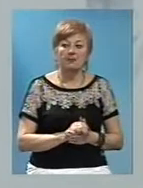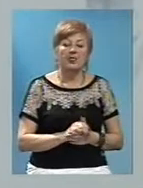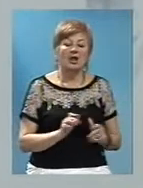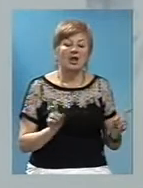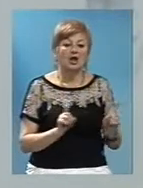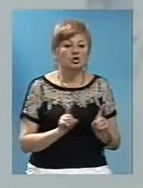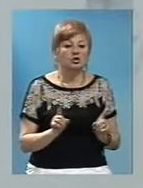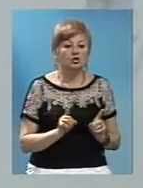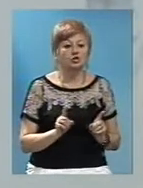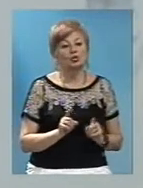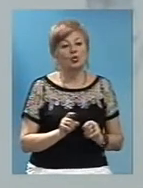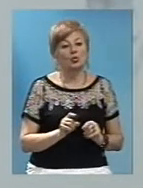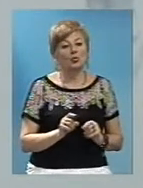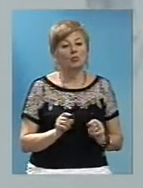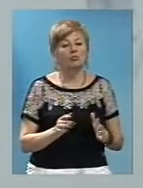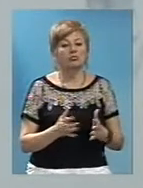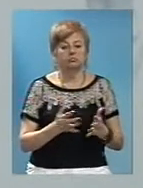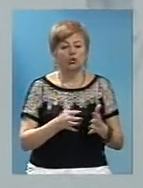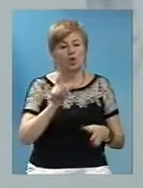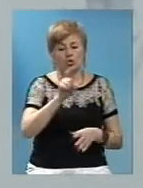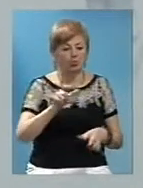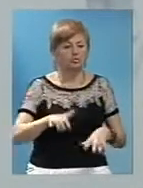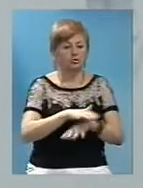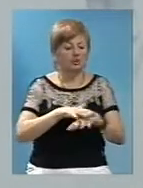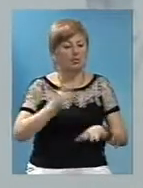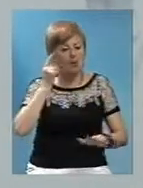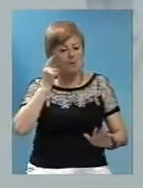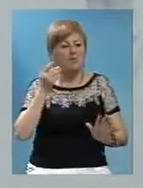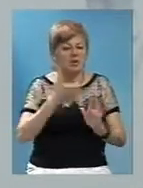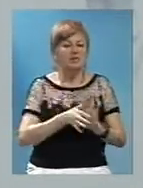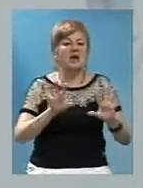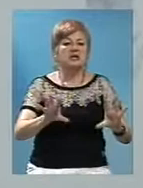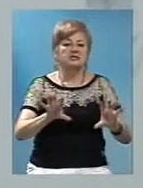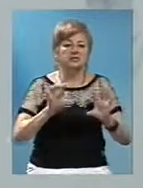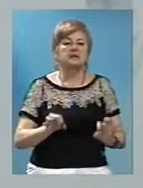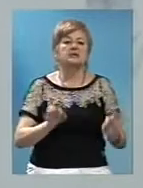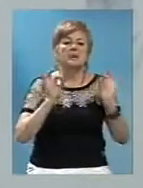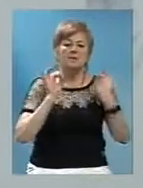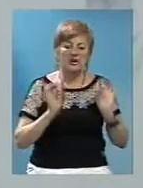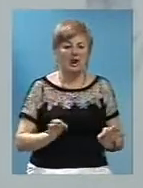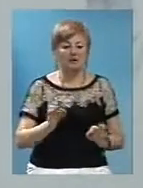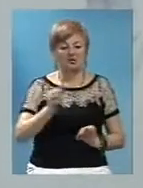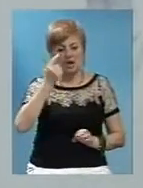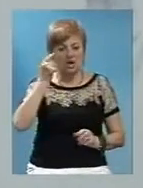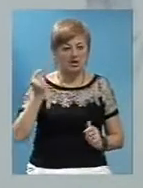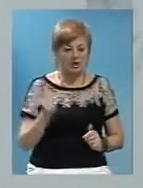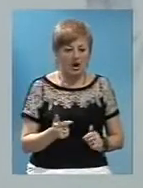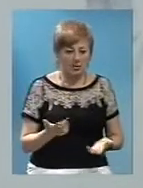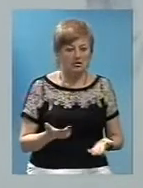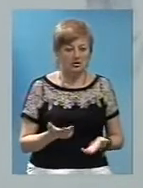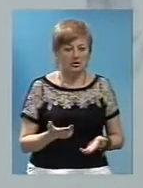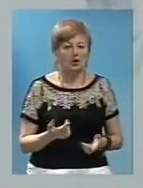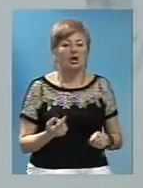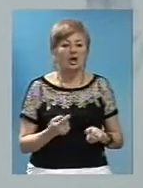щоб була широка аудиторія, щоб це сприймалося, щоб це було засвідчено, так би мовити. Ну, ми, власне кажучи, це